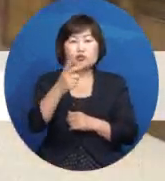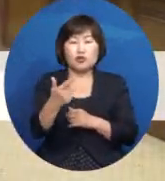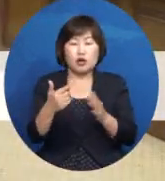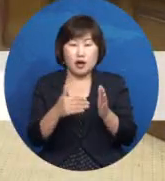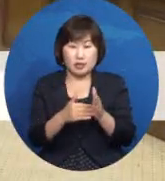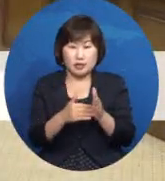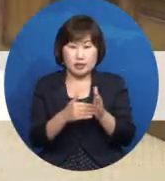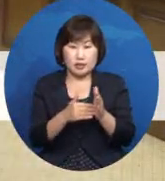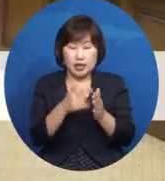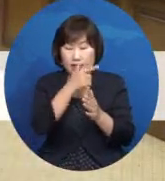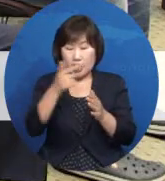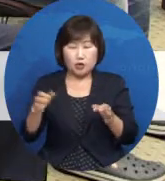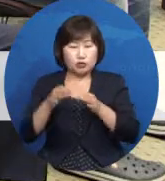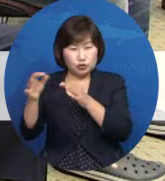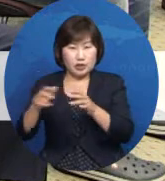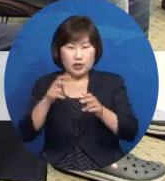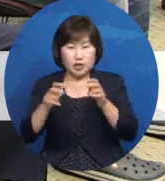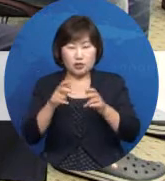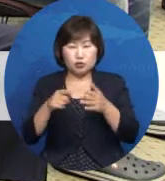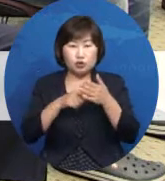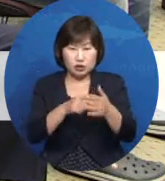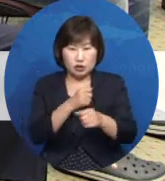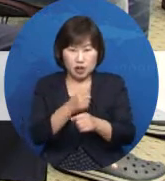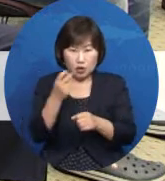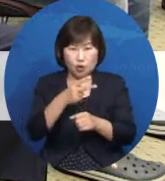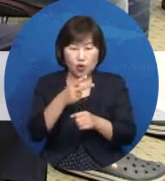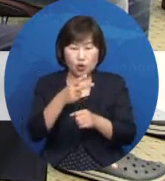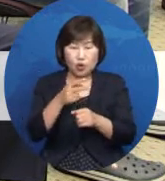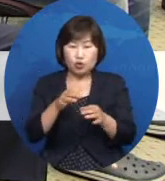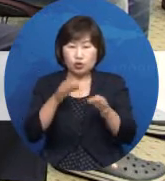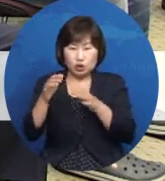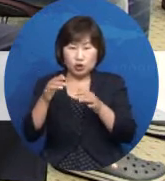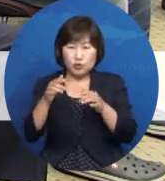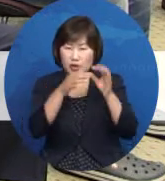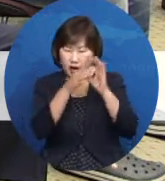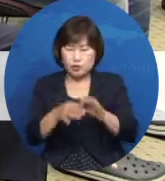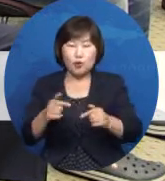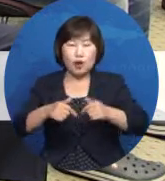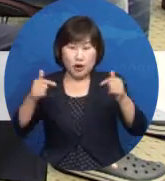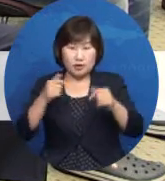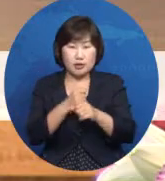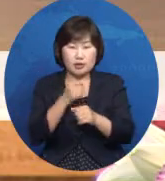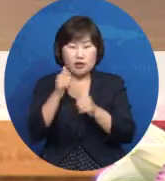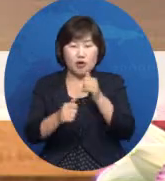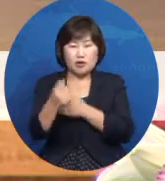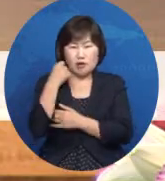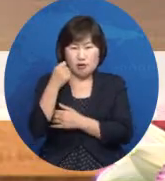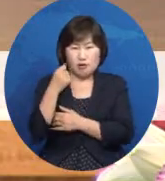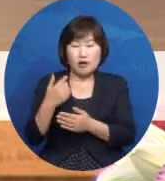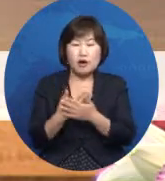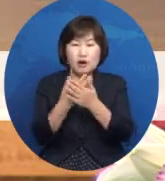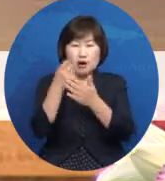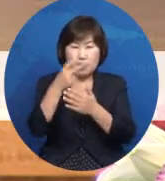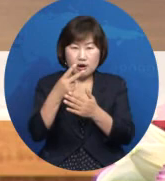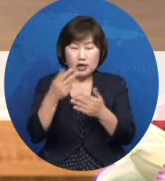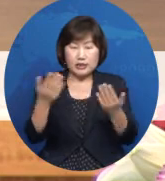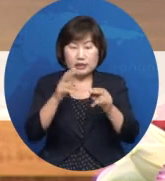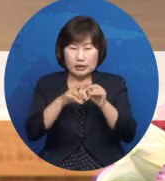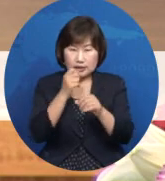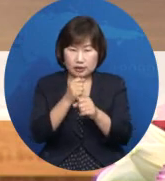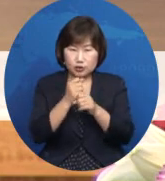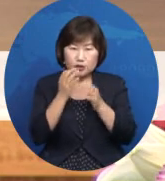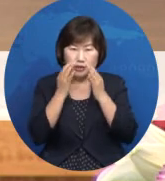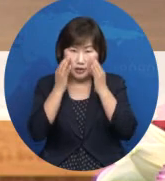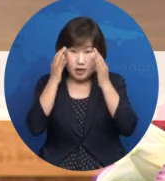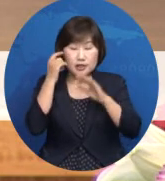2016년까지 대형 투자 사업을 추진하는 한편 투자 규모를 지속적으로 확대해 경쟁력 향상과 일자리 창출에